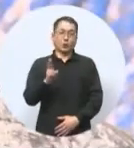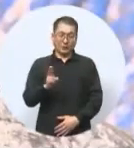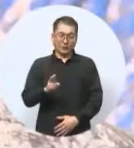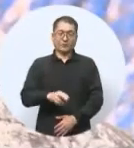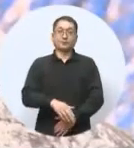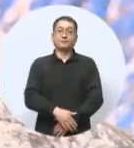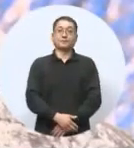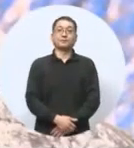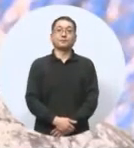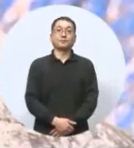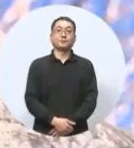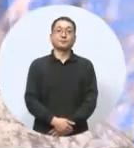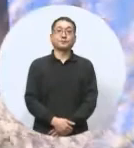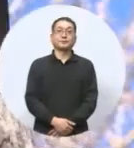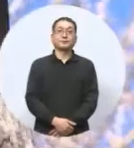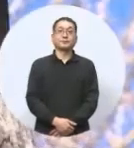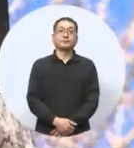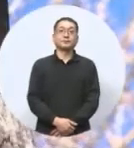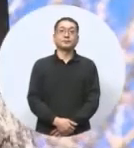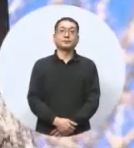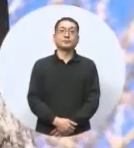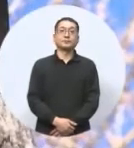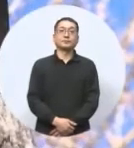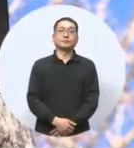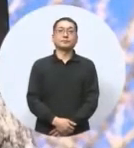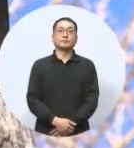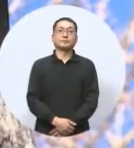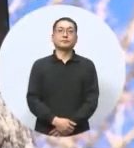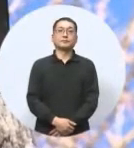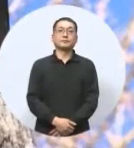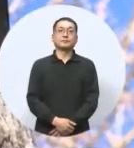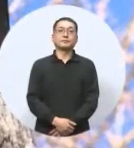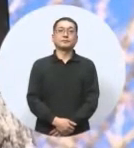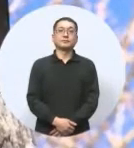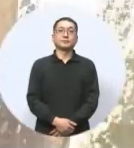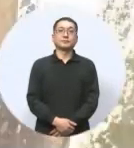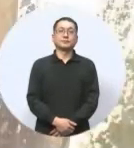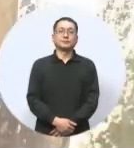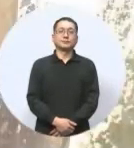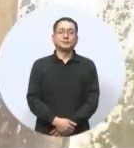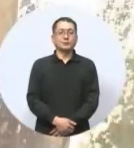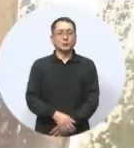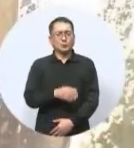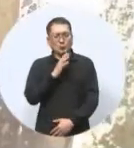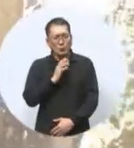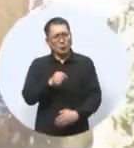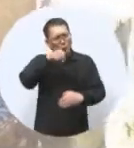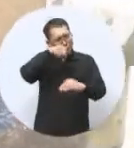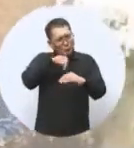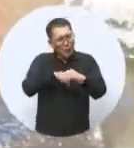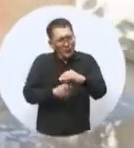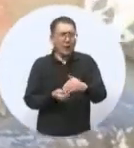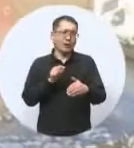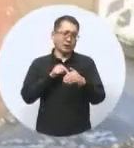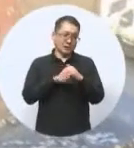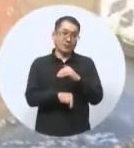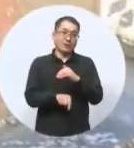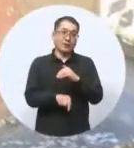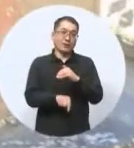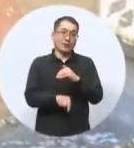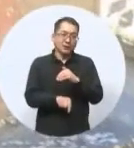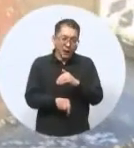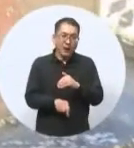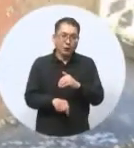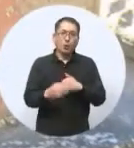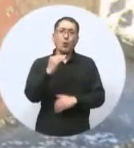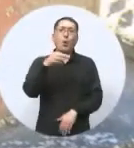と、寄進していただいたということですね。 このそういう、こう由緒ある、 由緒ある 狛犬、